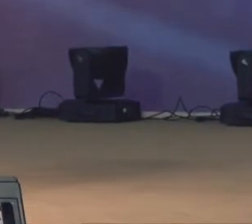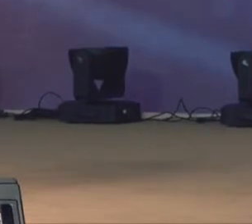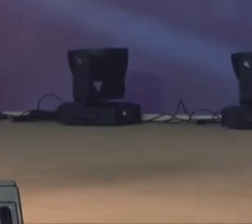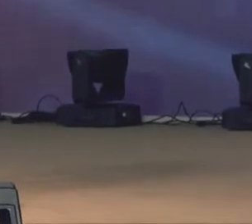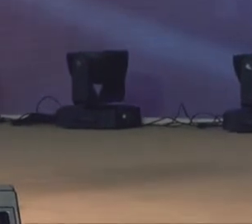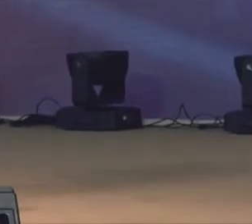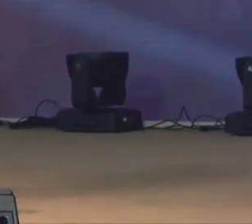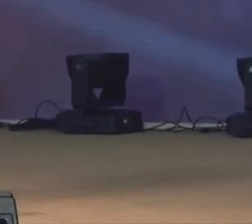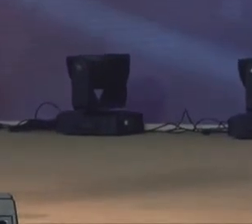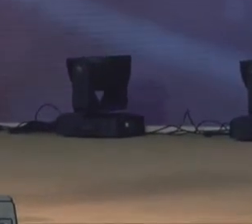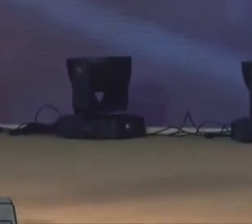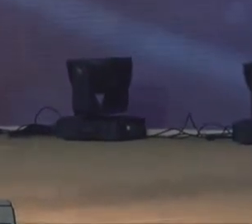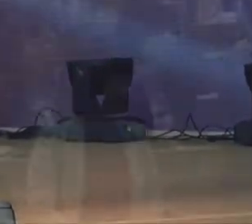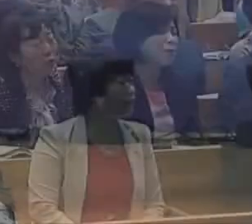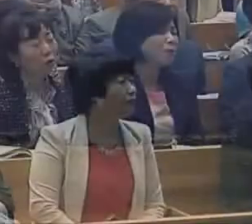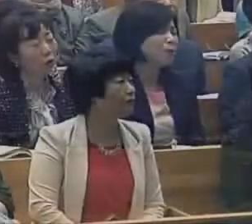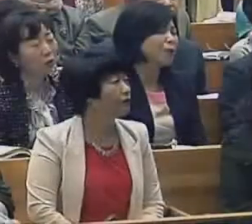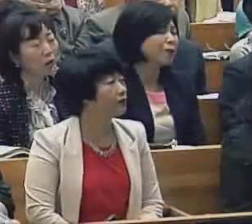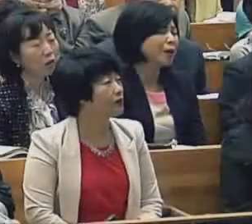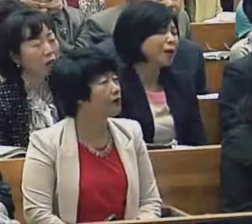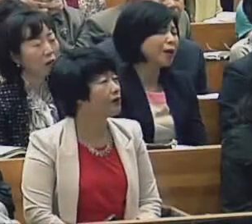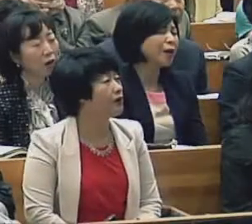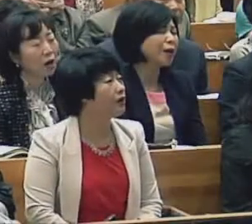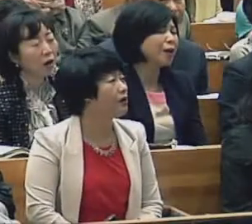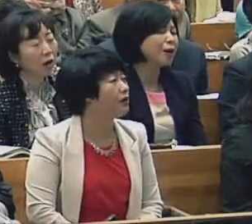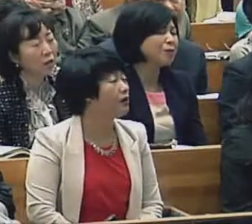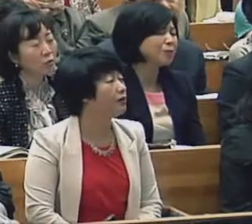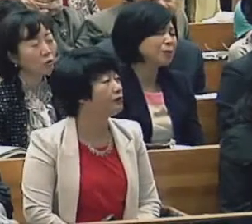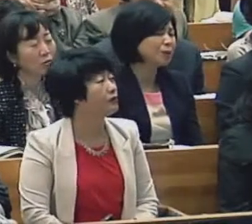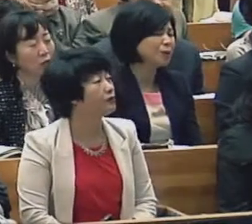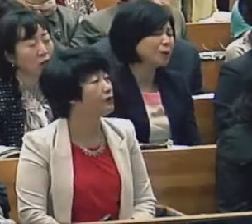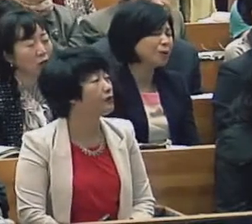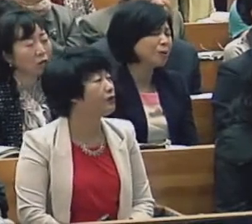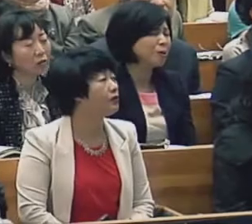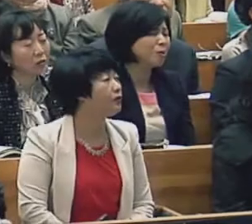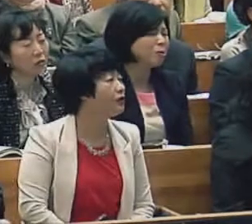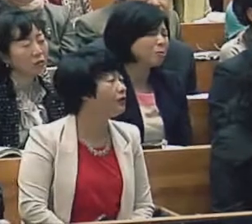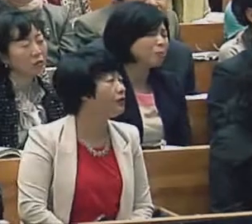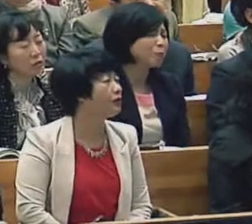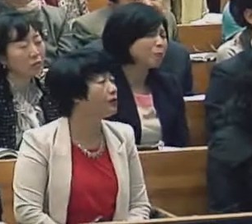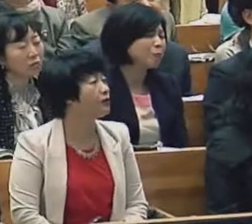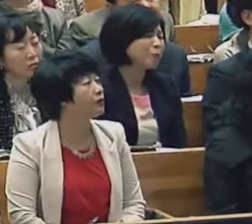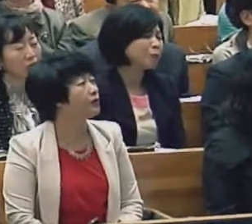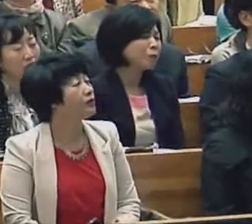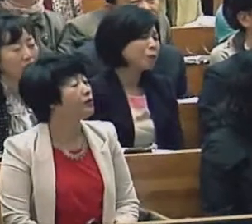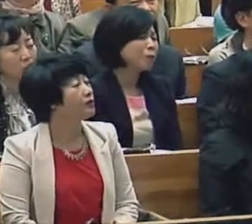안으시고 날 새롭게 하소서.